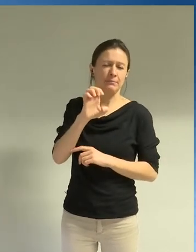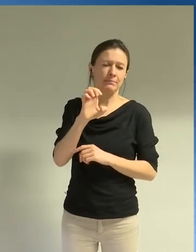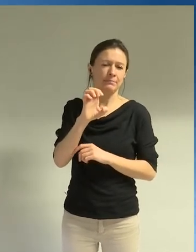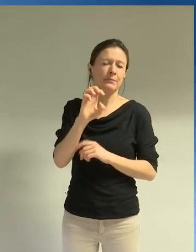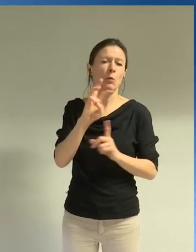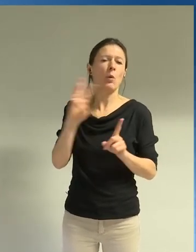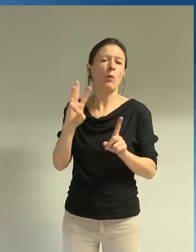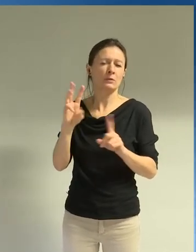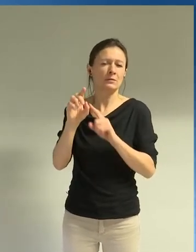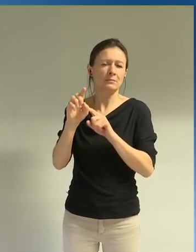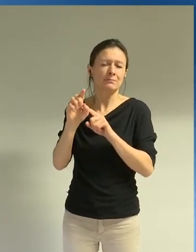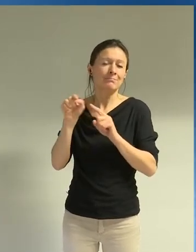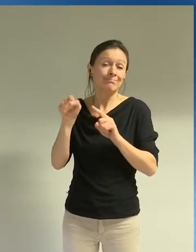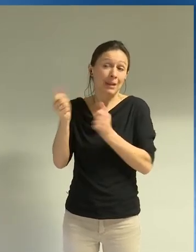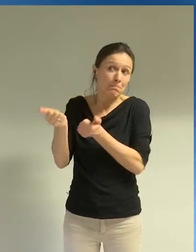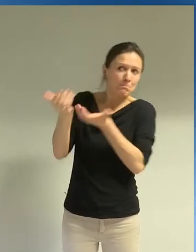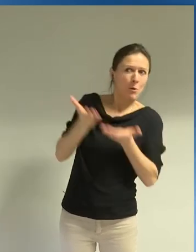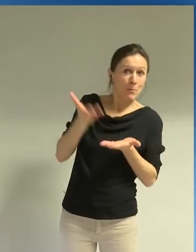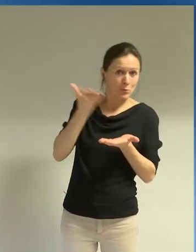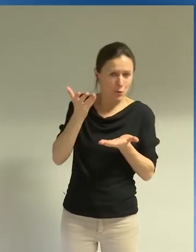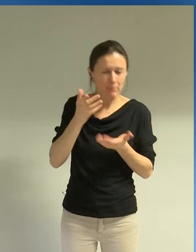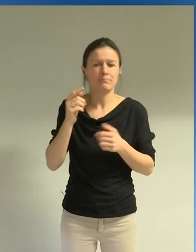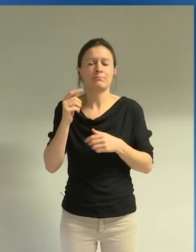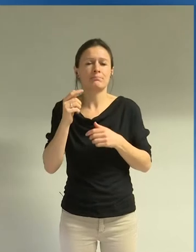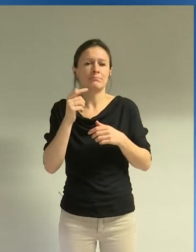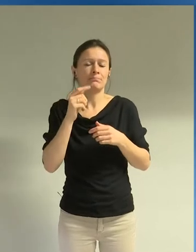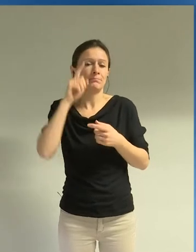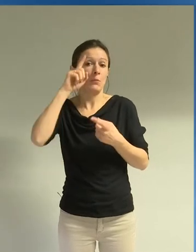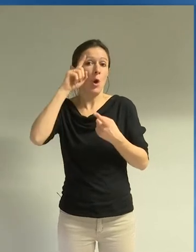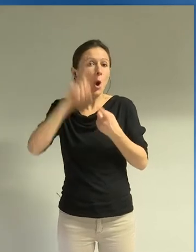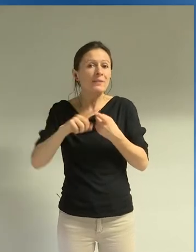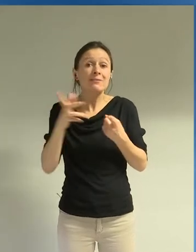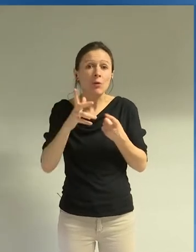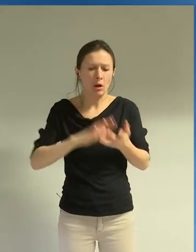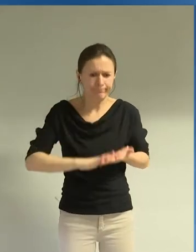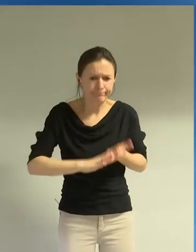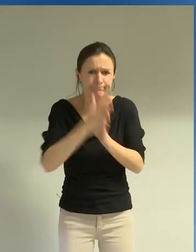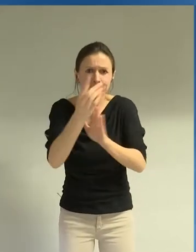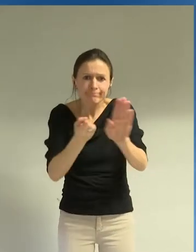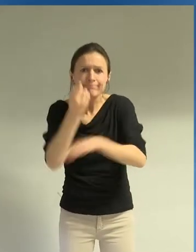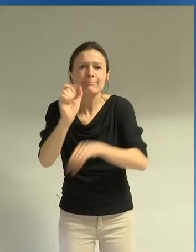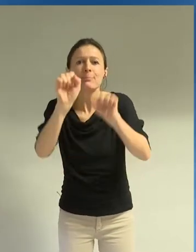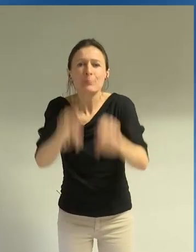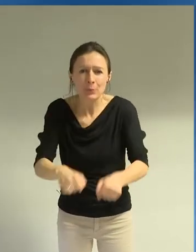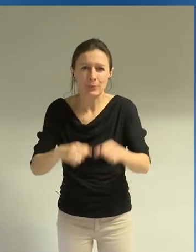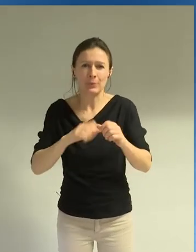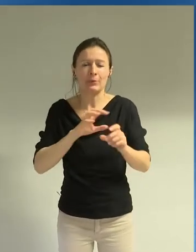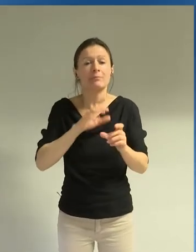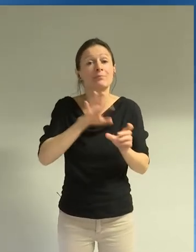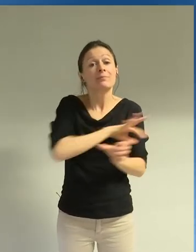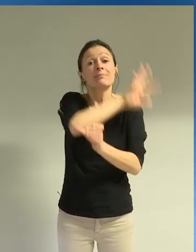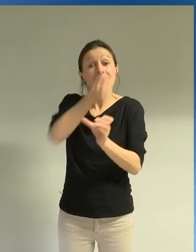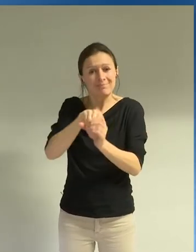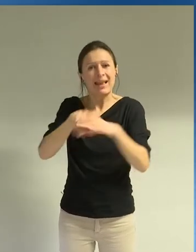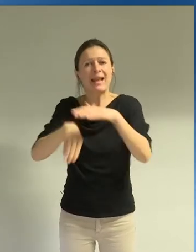d'inclure les objectifs du développement durable dans les limites planétaires rappelons le les objectifs développement